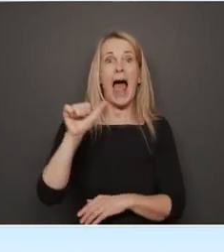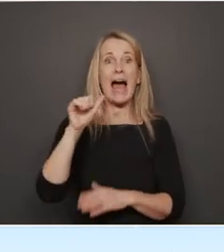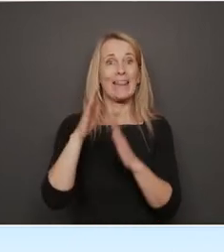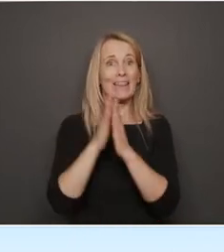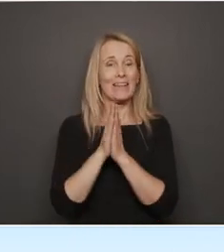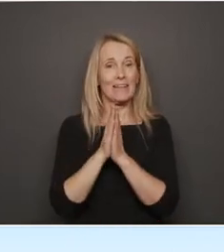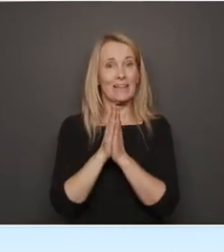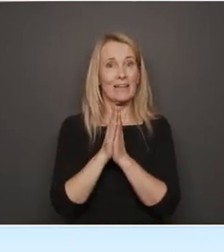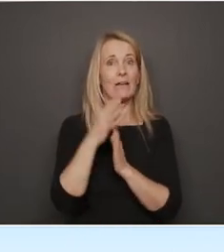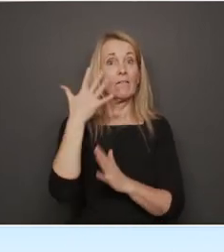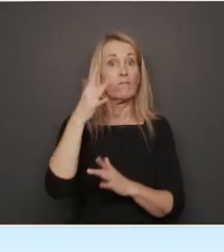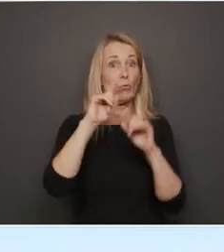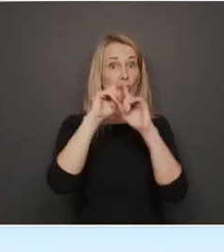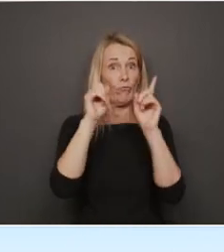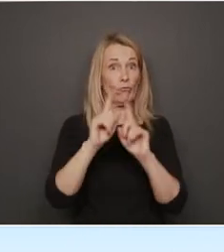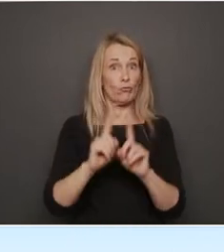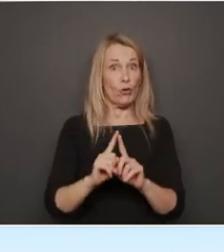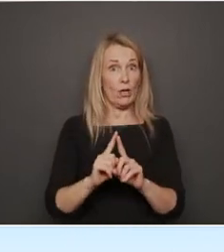ein